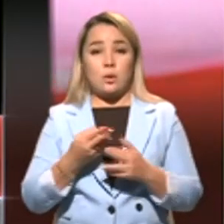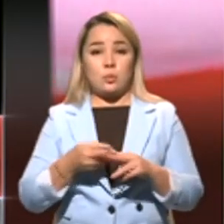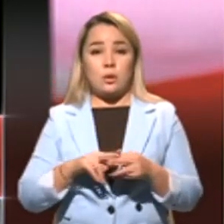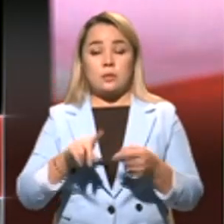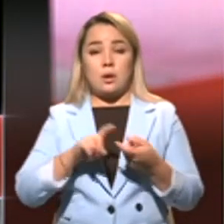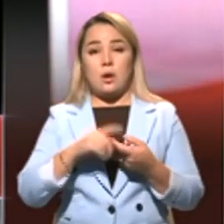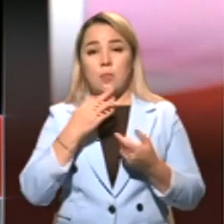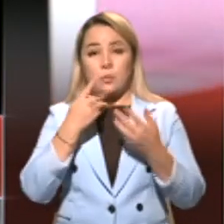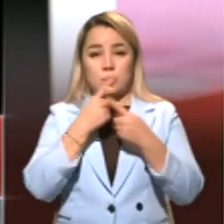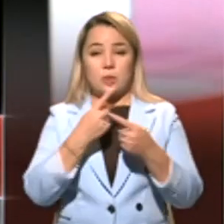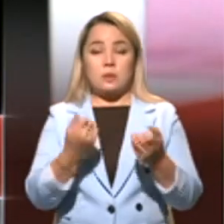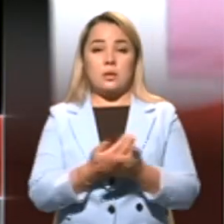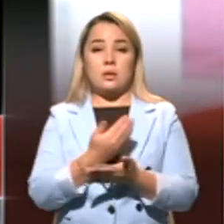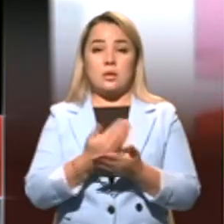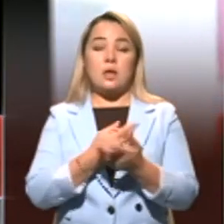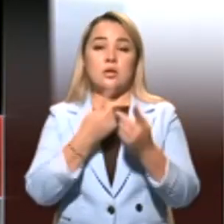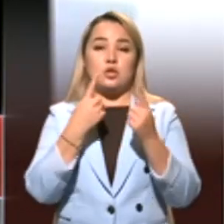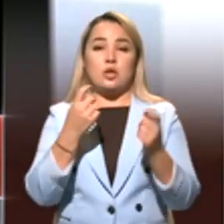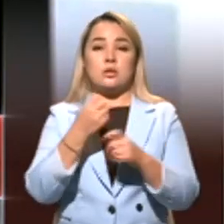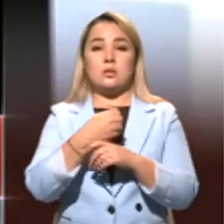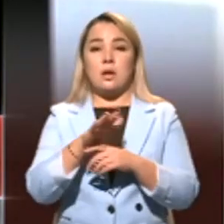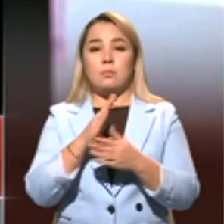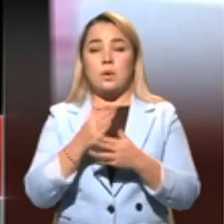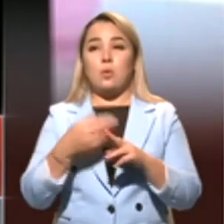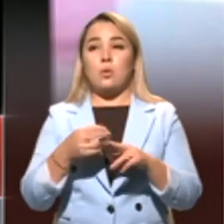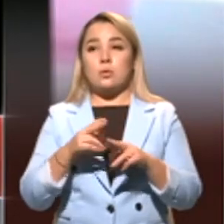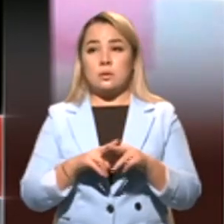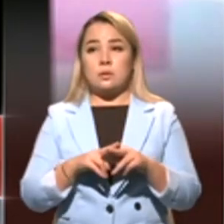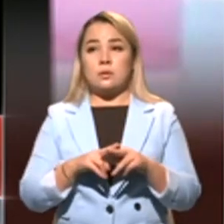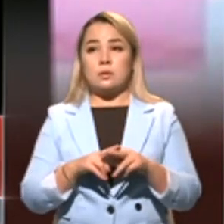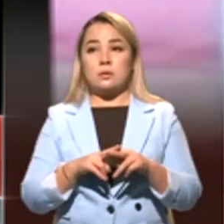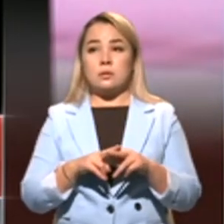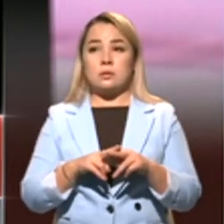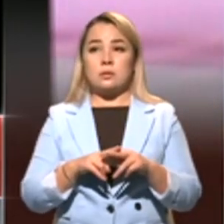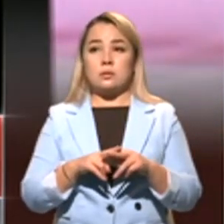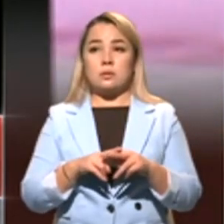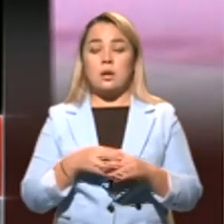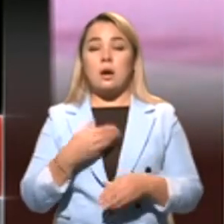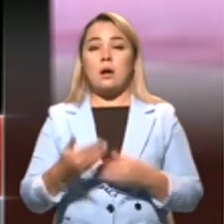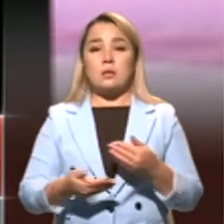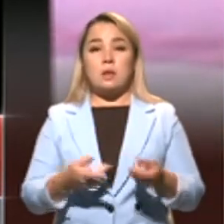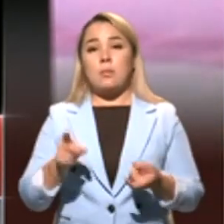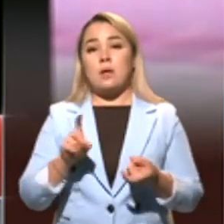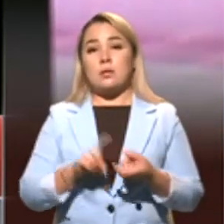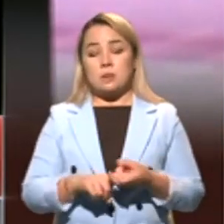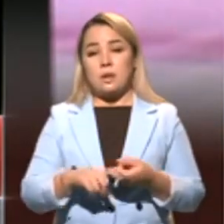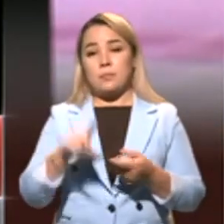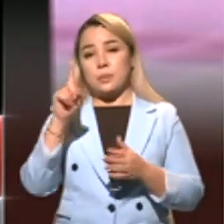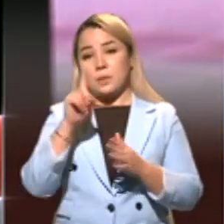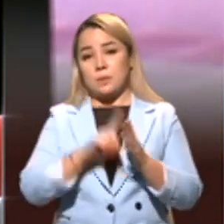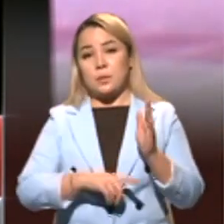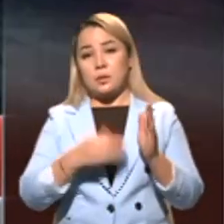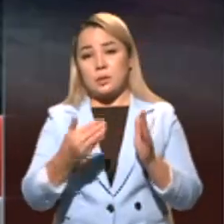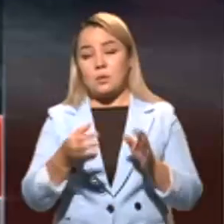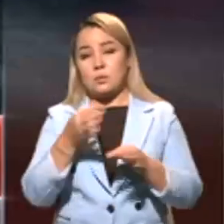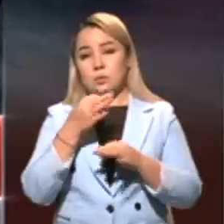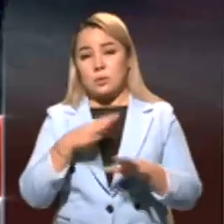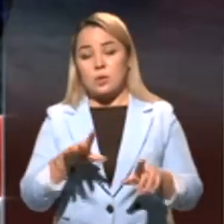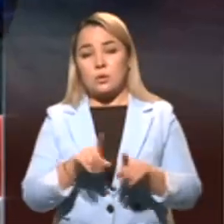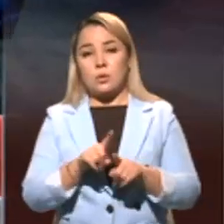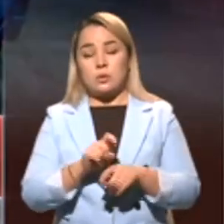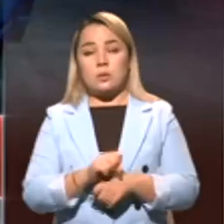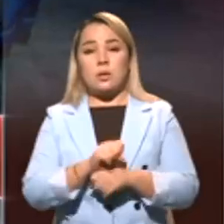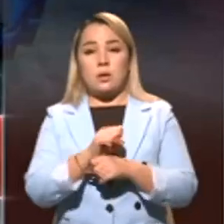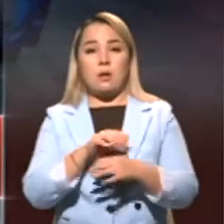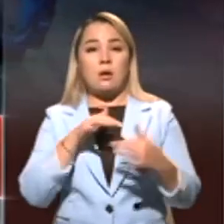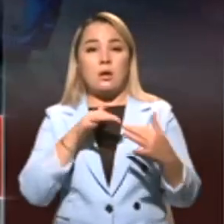бүкіл бұқаралық ақпарат құралдарында жария етілді. Яғни бұл қадам арқылы діннің кез келген